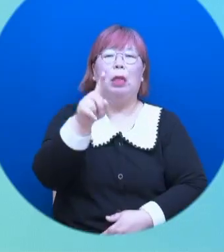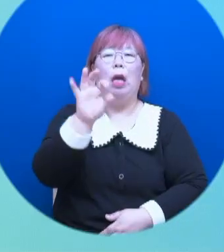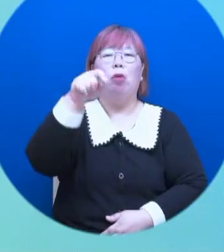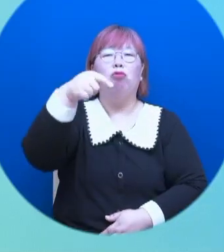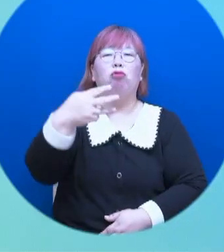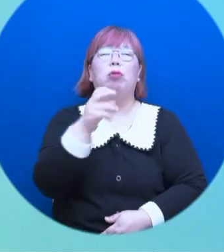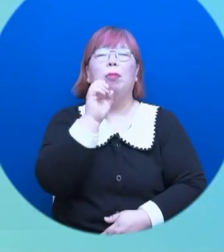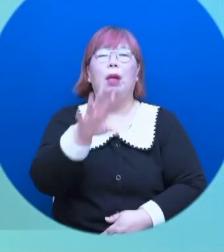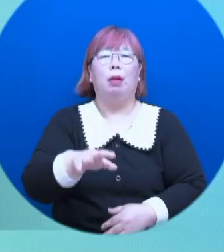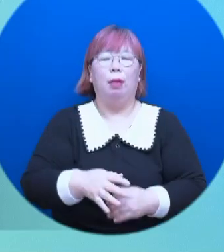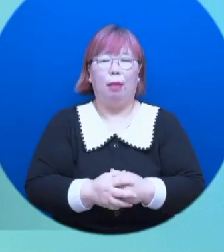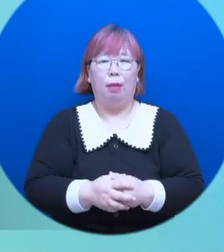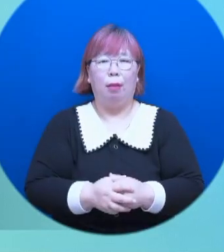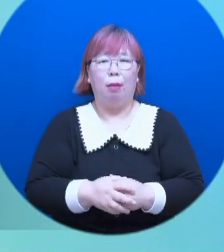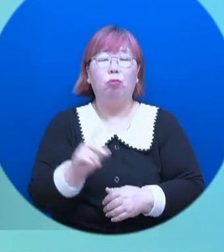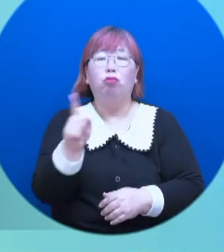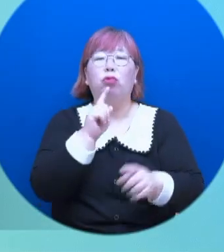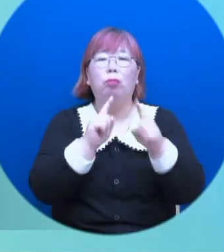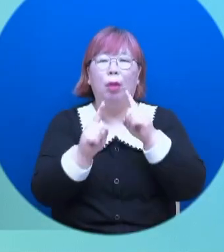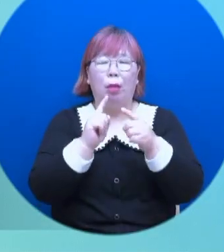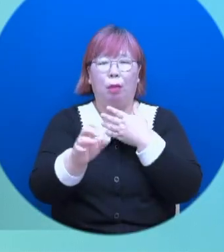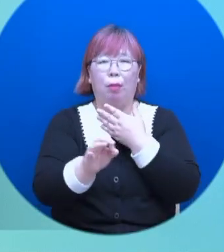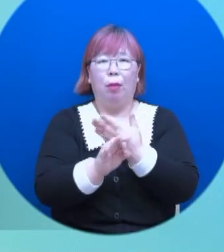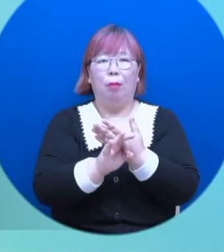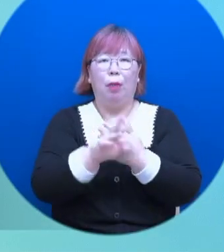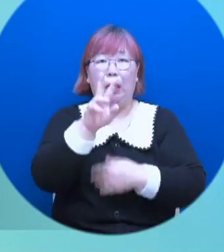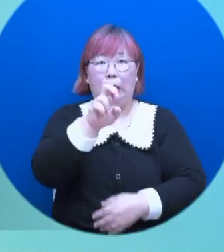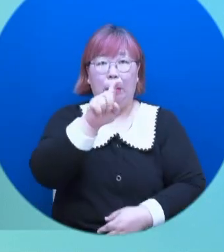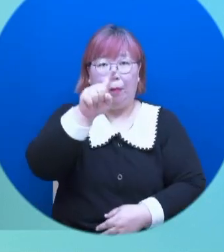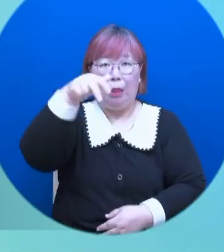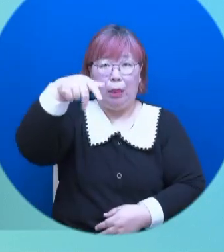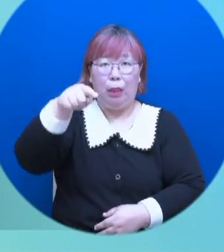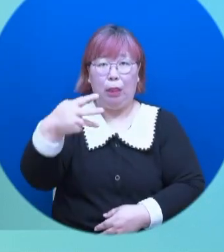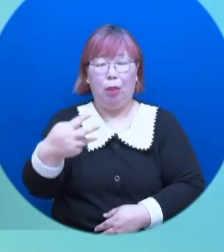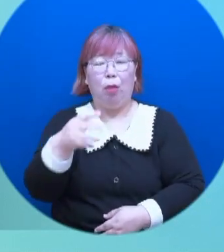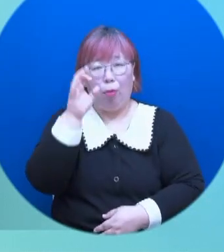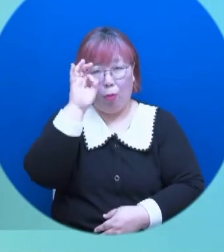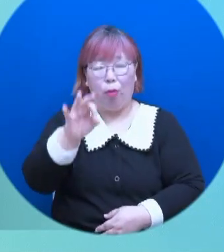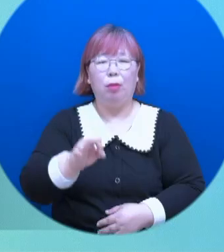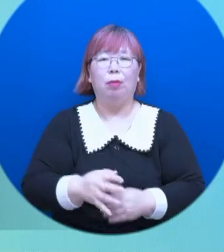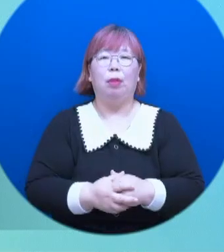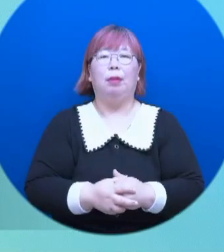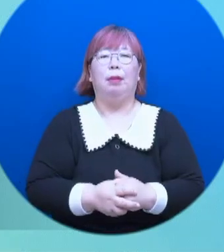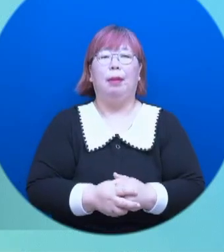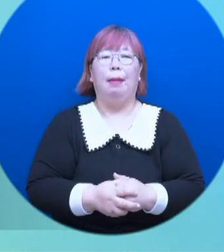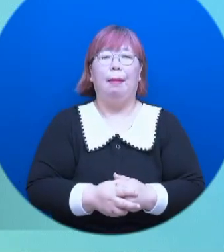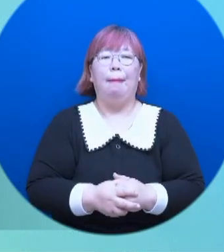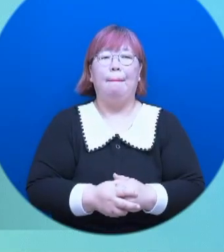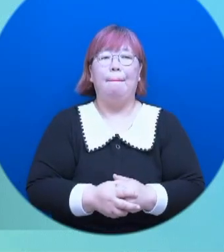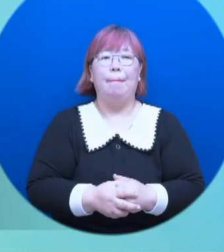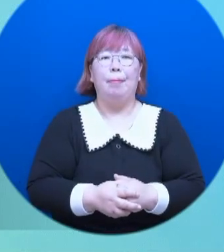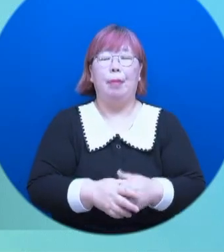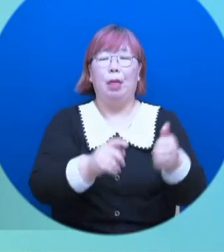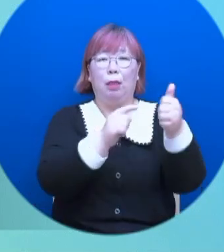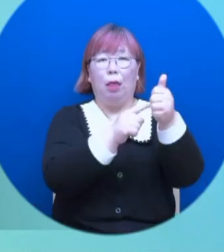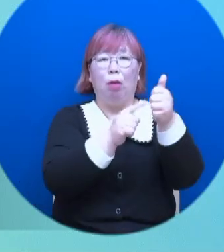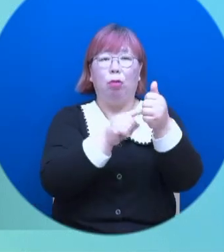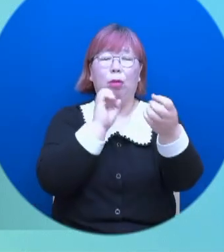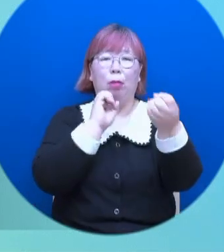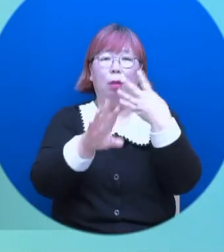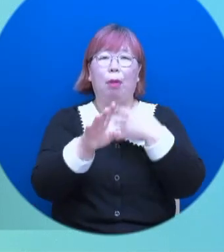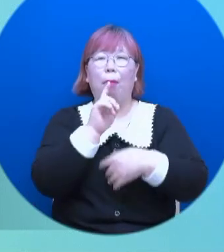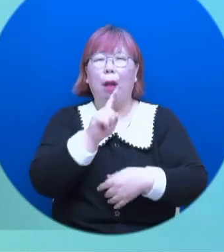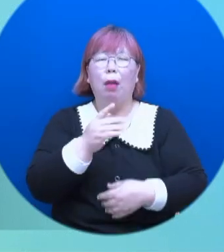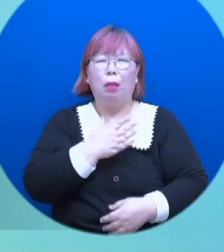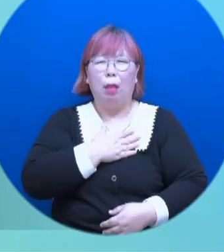있어요. 어떤 말을 했는지 21절 말씀을 함께 읽어보겠습니다. 사울이 대답하여 이르되